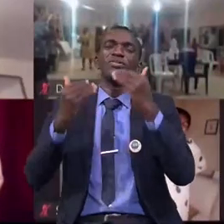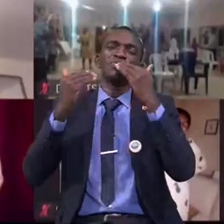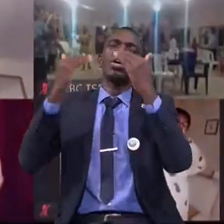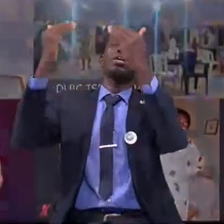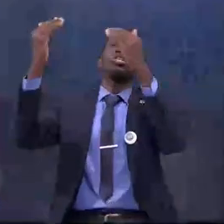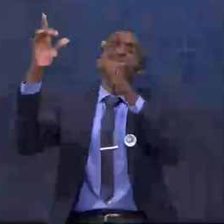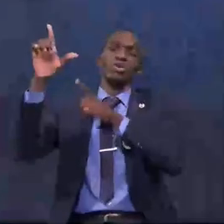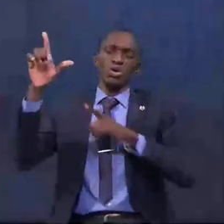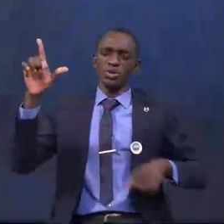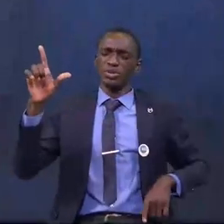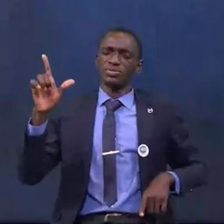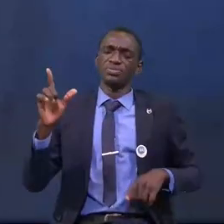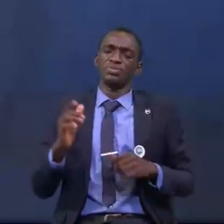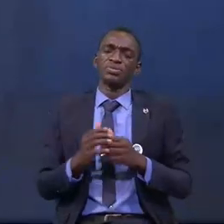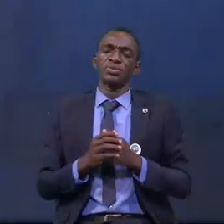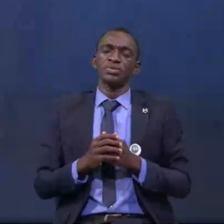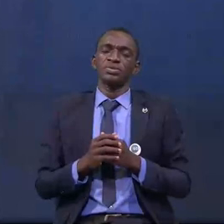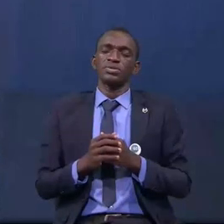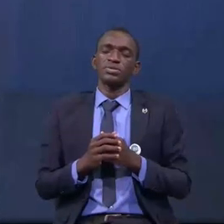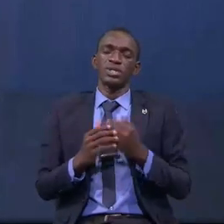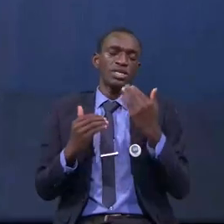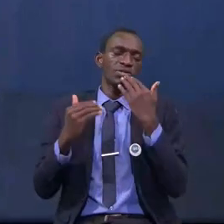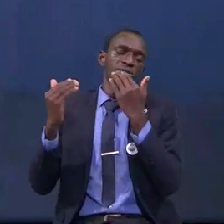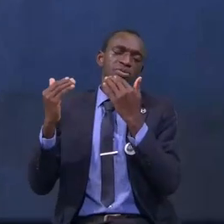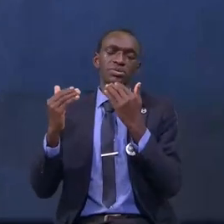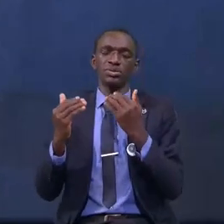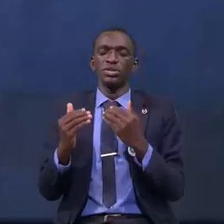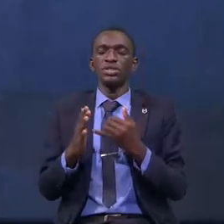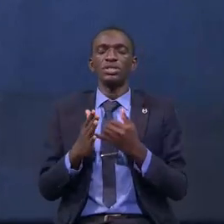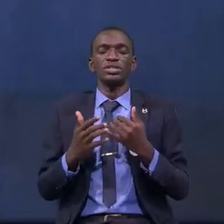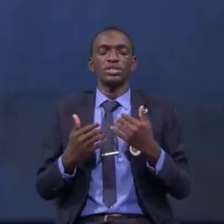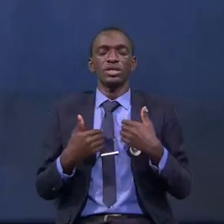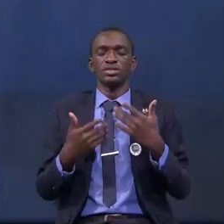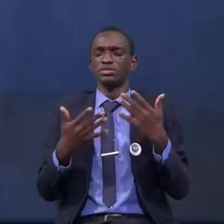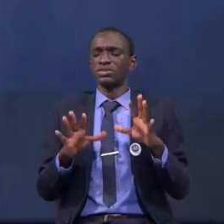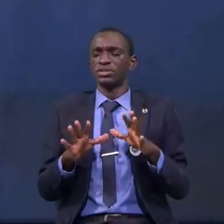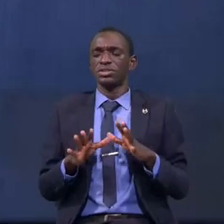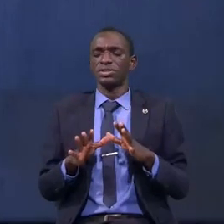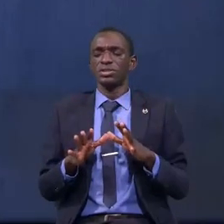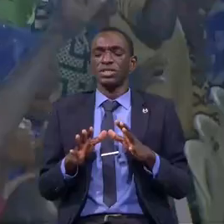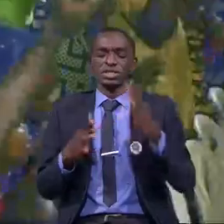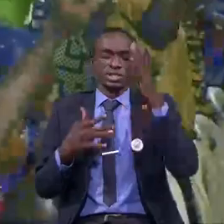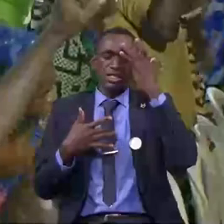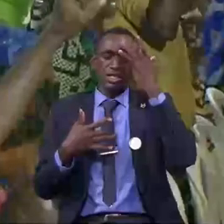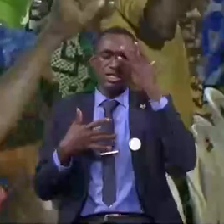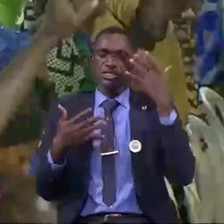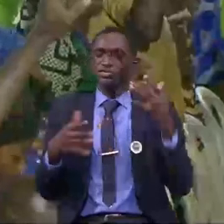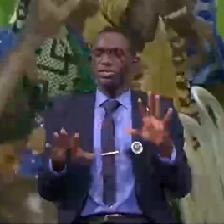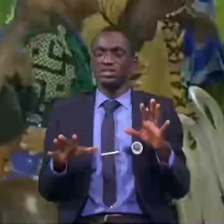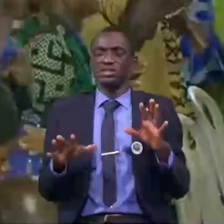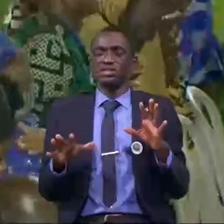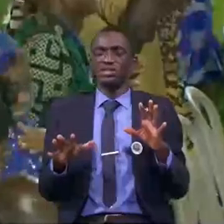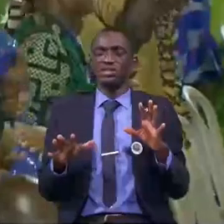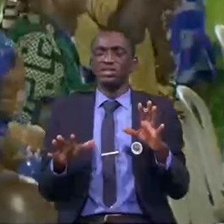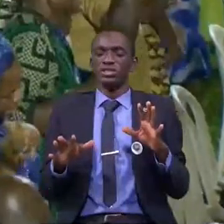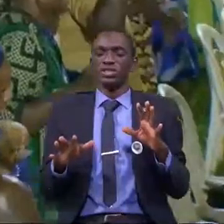Merci Seigneur, tout est accompli. La douleur est terminée, maladie